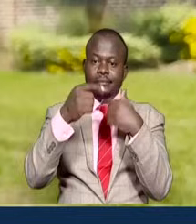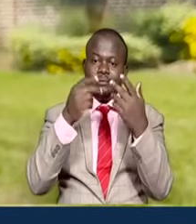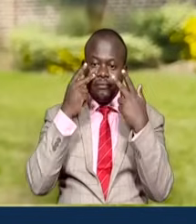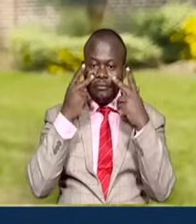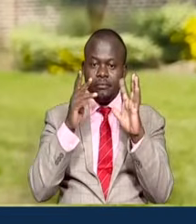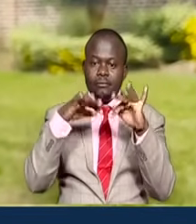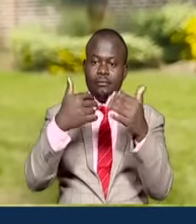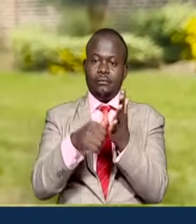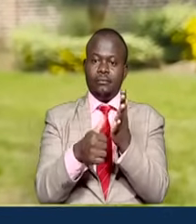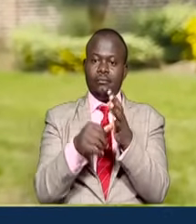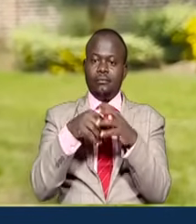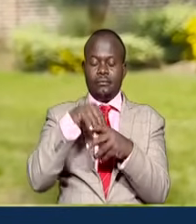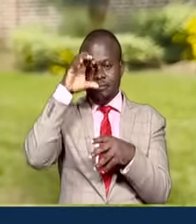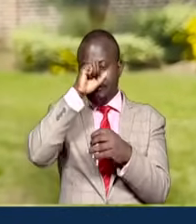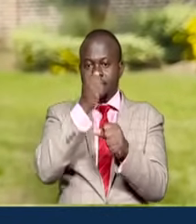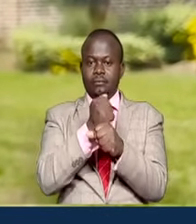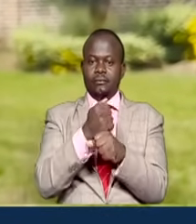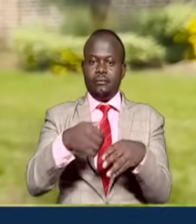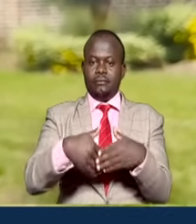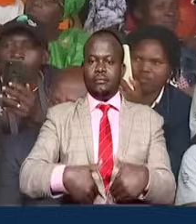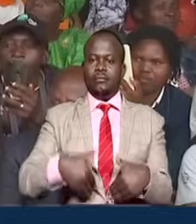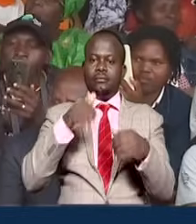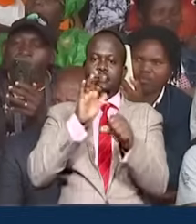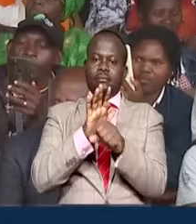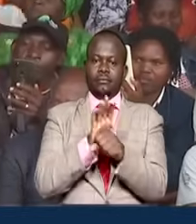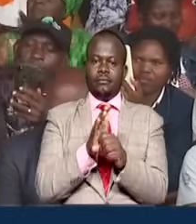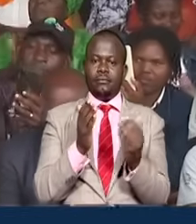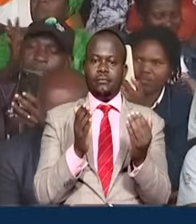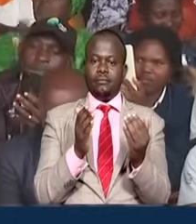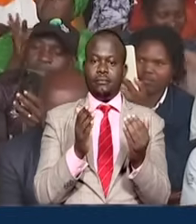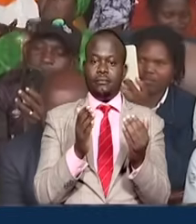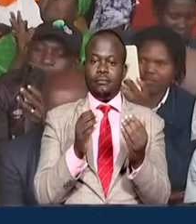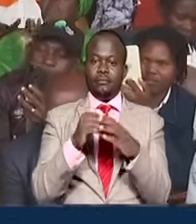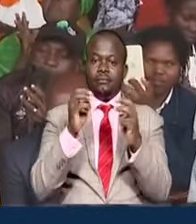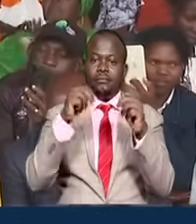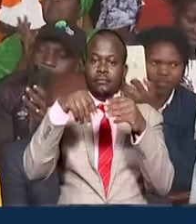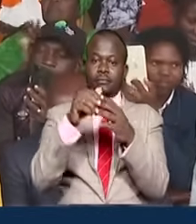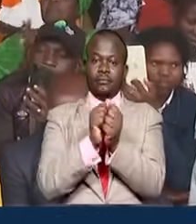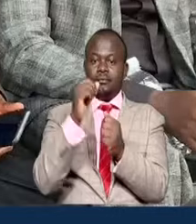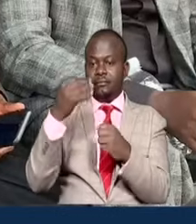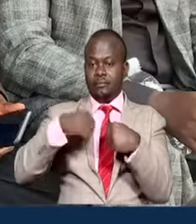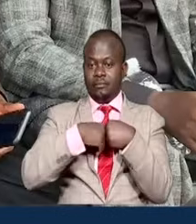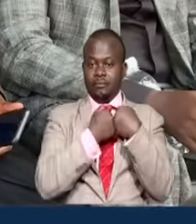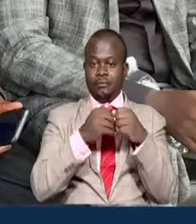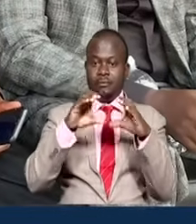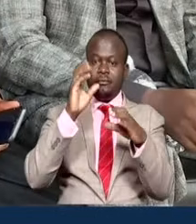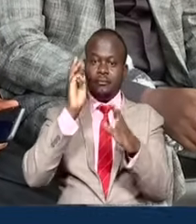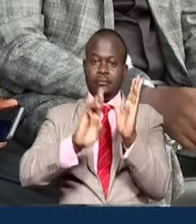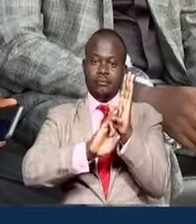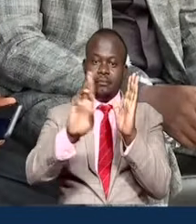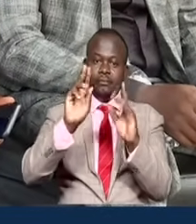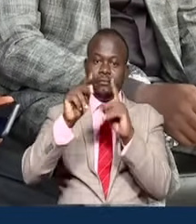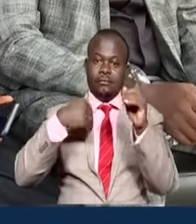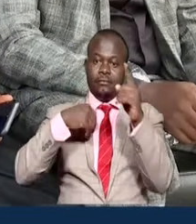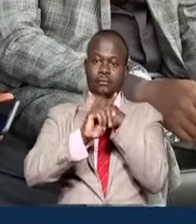uburyo ikibazo cy'ubushomeri urubyiruko turari turi benshi. Ku ruhande rw'abakandida depite 13 bahatana mu cyiciro cy'abazahagararira abantu